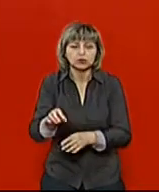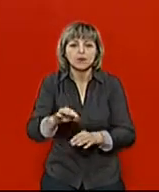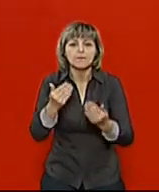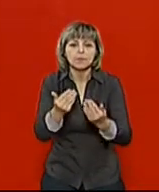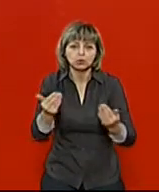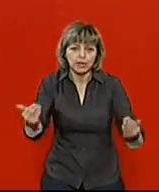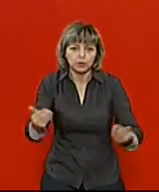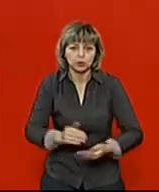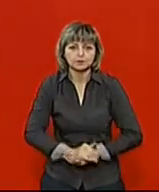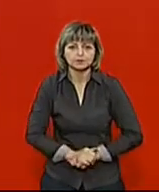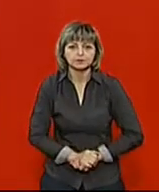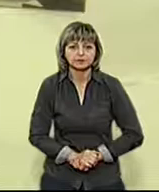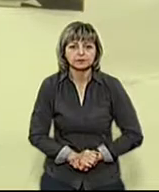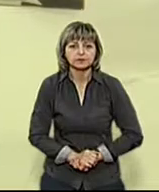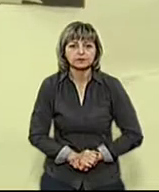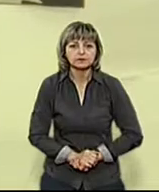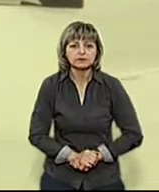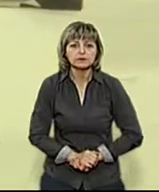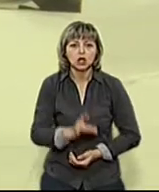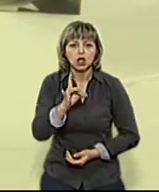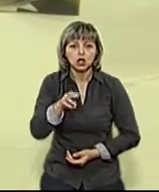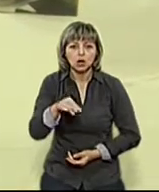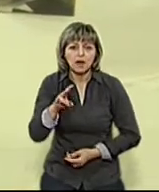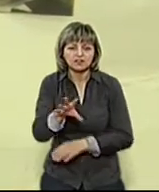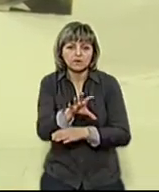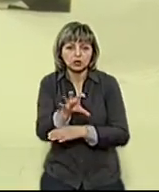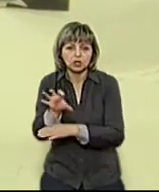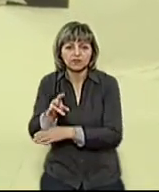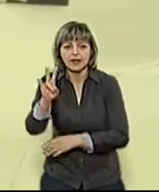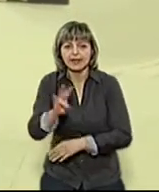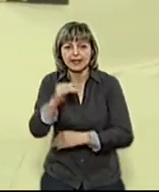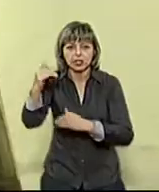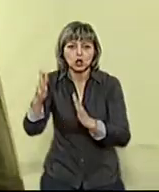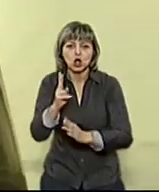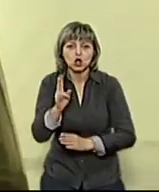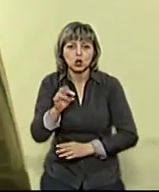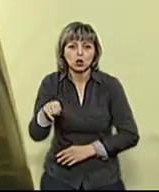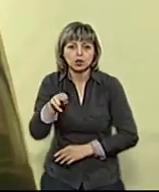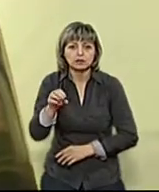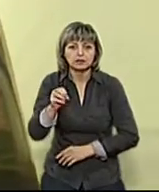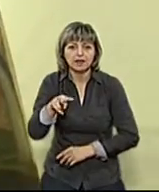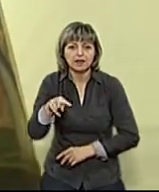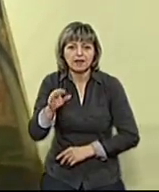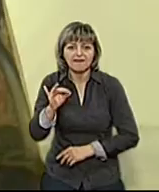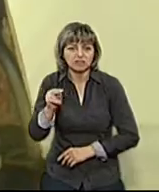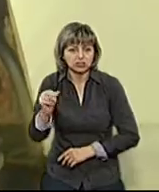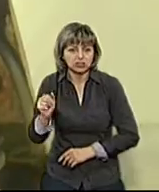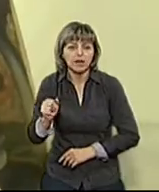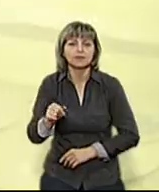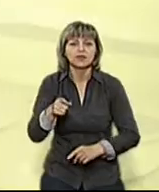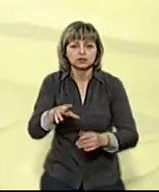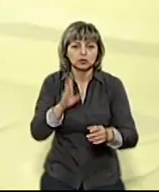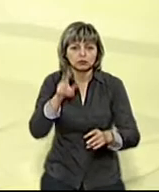знає Тетяна Біскуп. Роман Гук фотографує ікону Кондзелевича «Спас на Веселці». Цю ікону